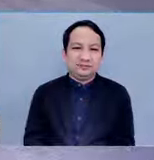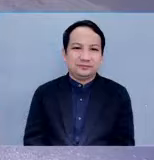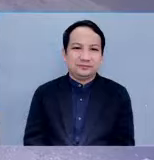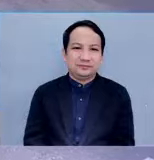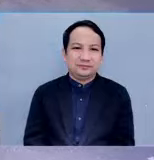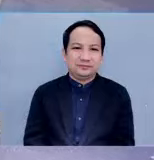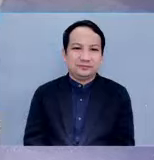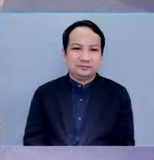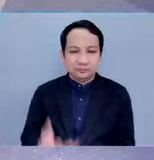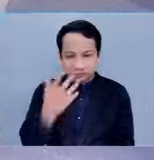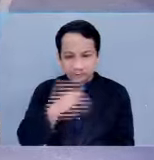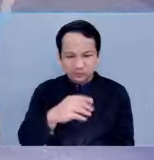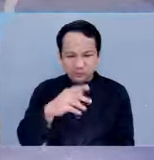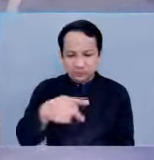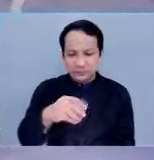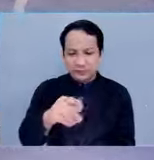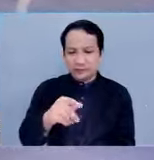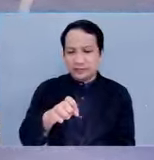spotted bengal po.